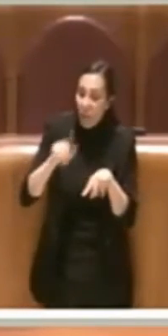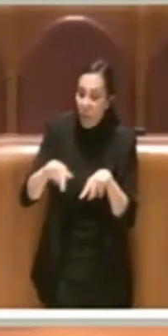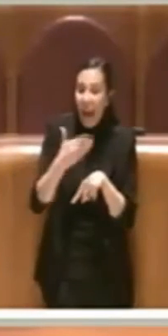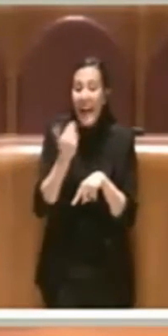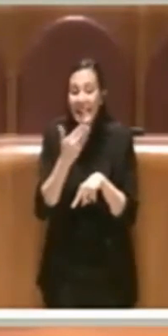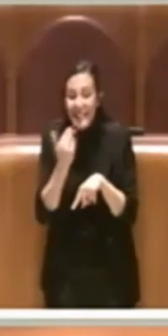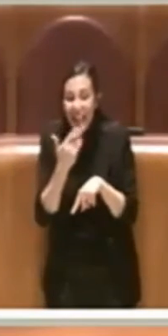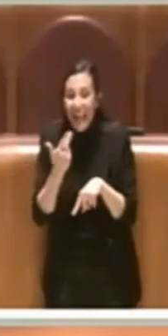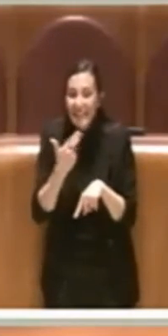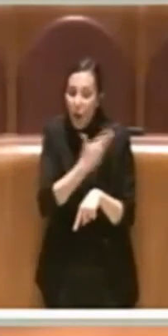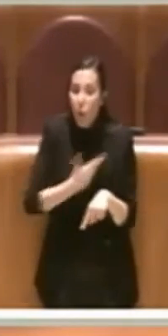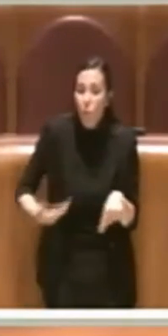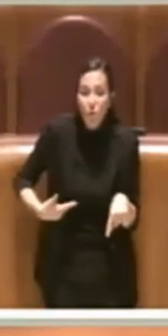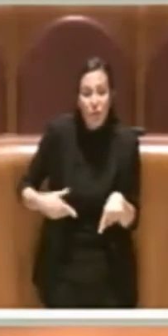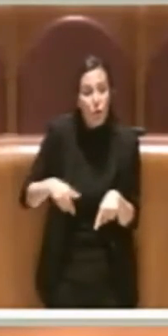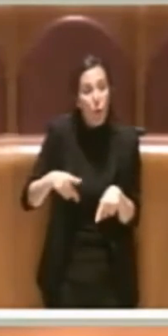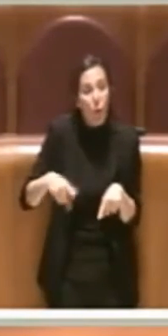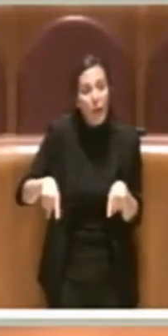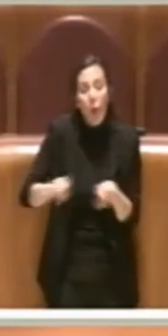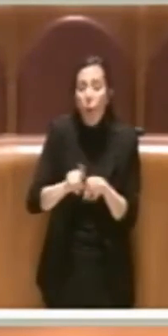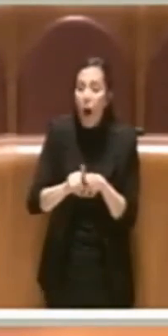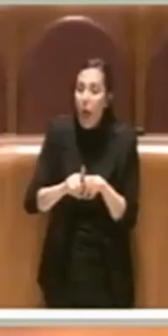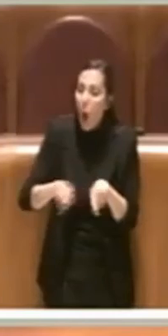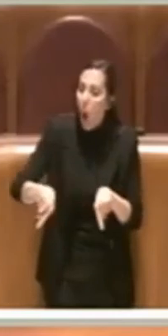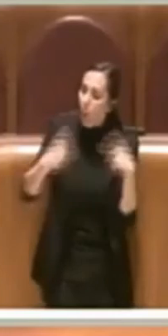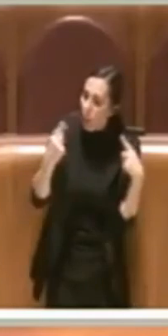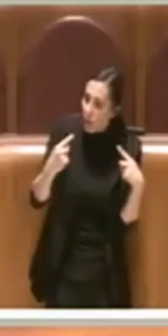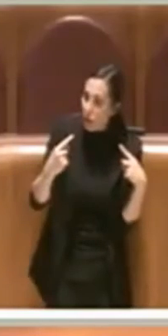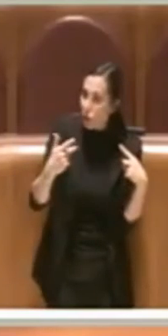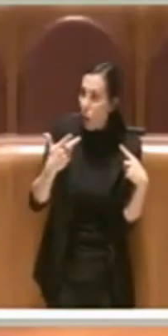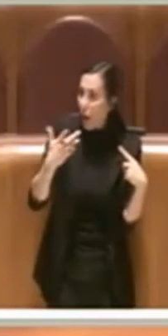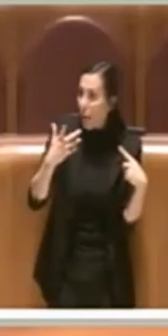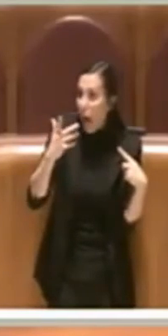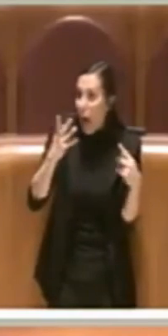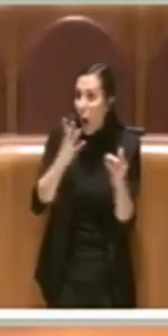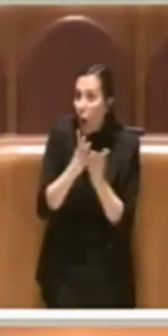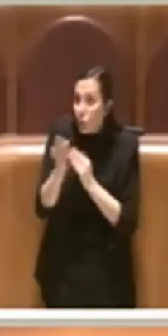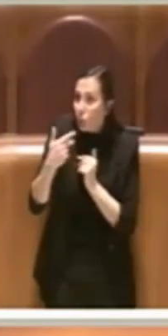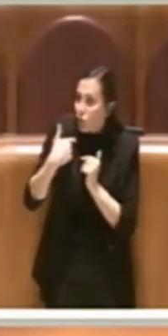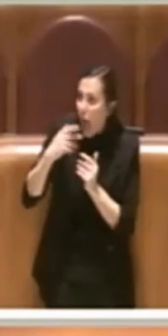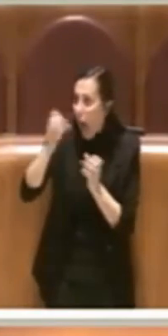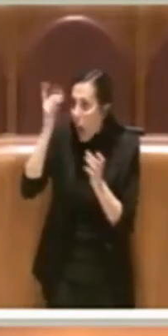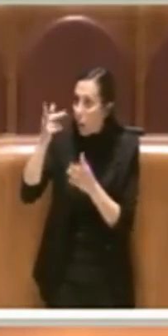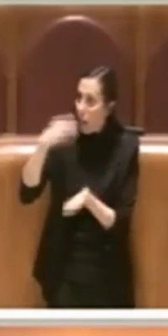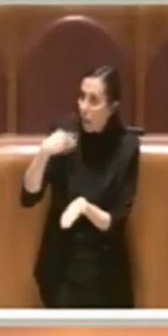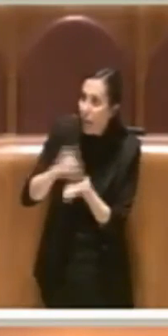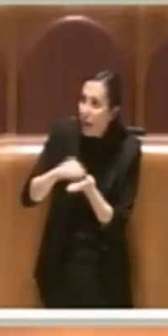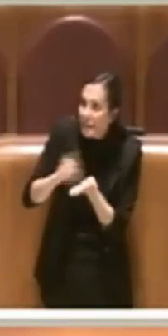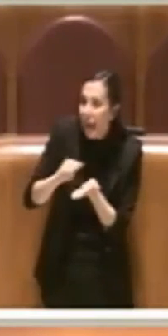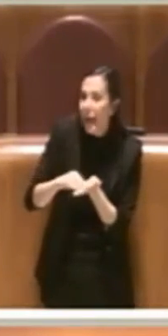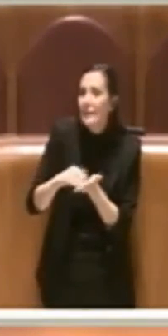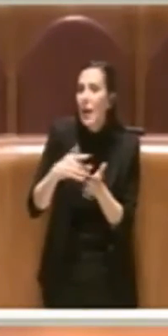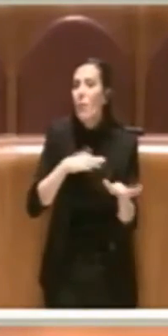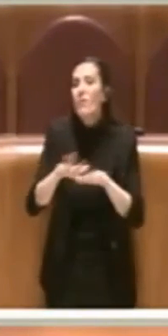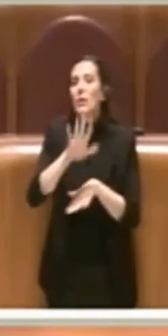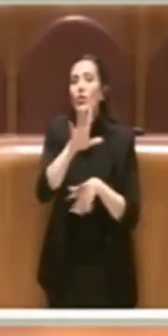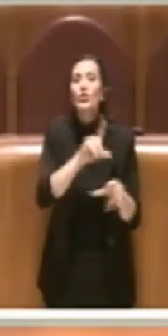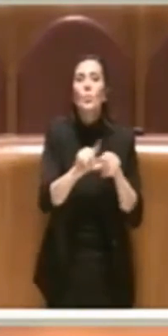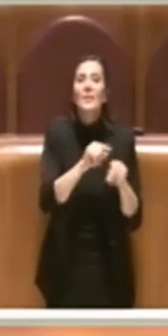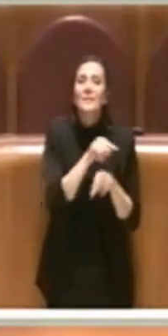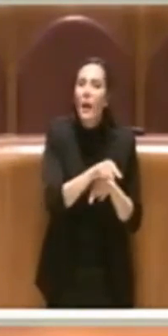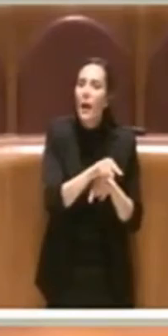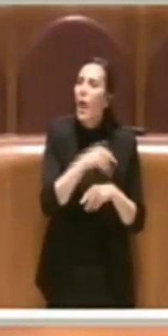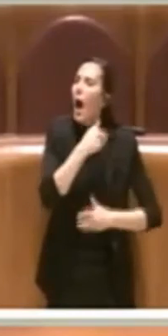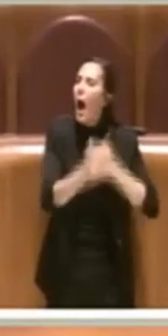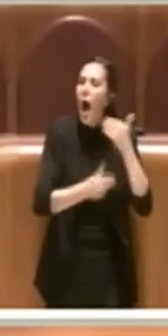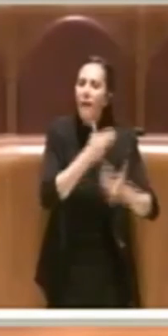di opposizione, non tutta ovviamente, ve lo riconosco, è sempre utile e quindi sicuramente il Movimento 5 Stelle porta avanti questa